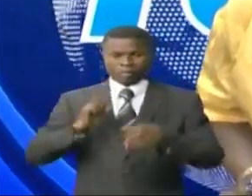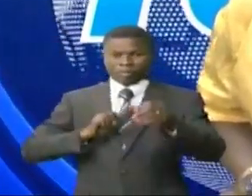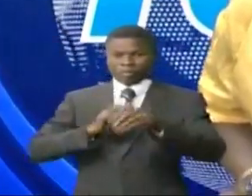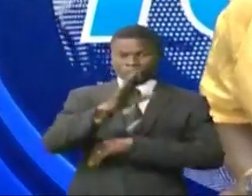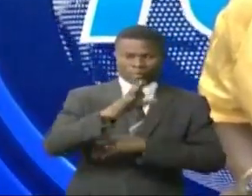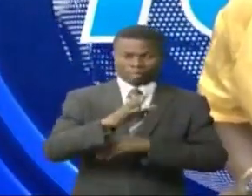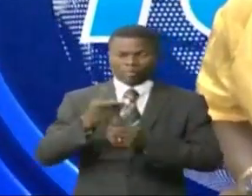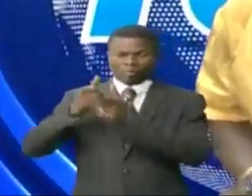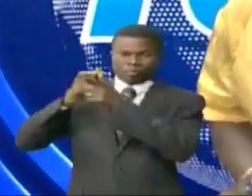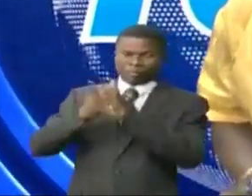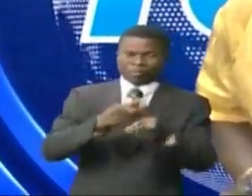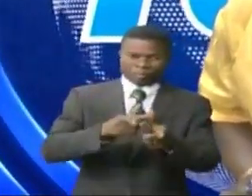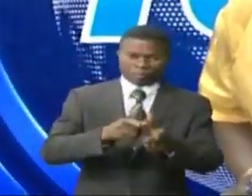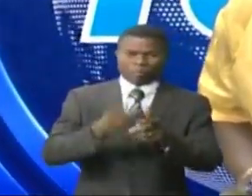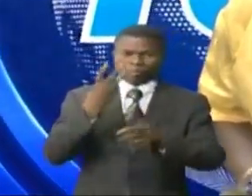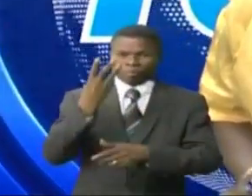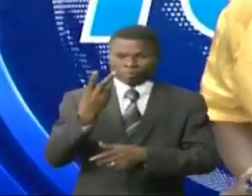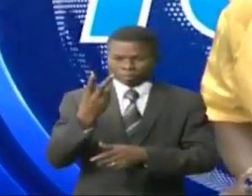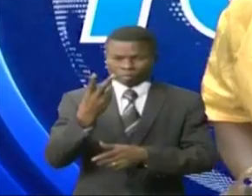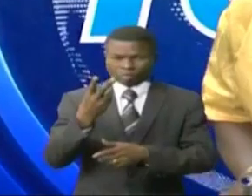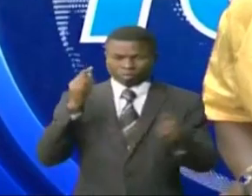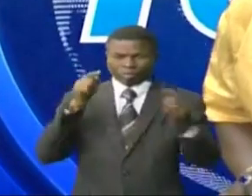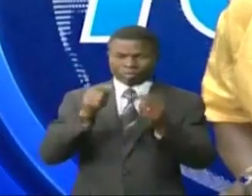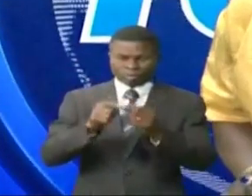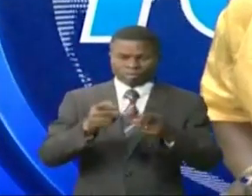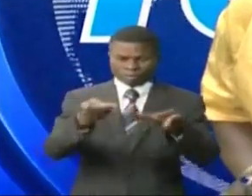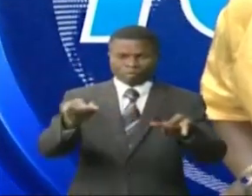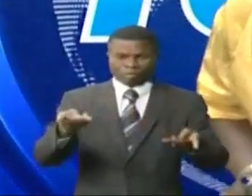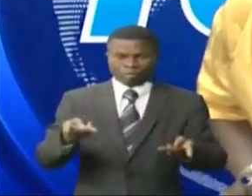bombes mortiers en direction des